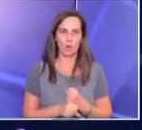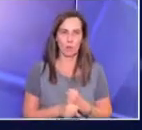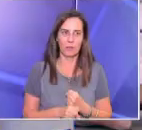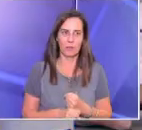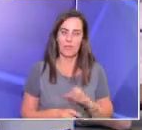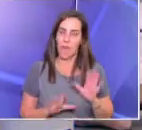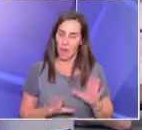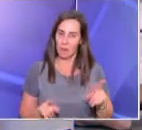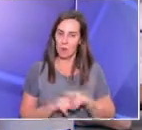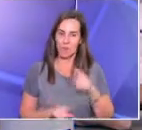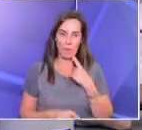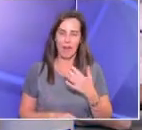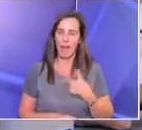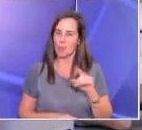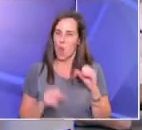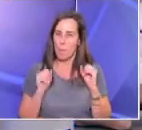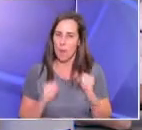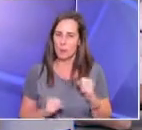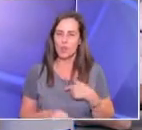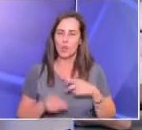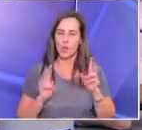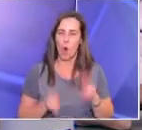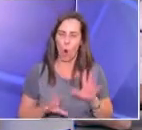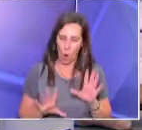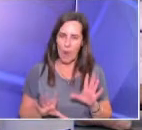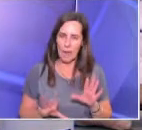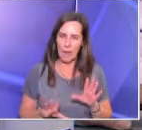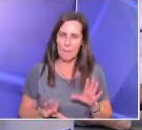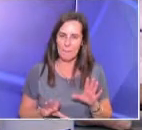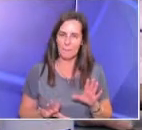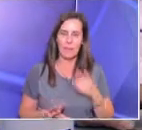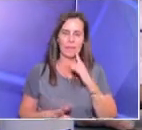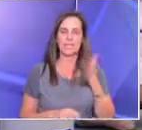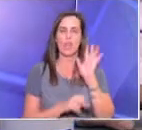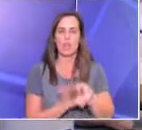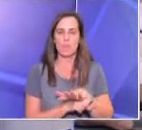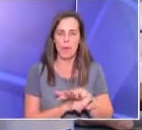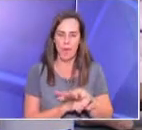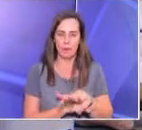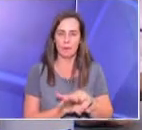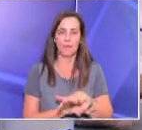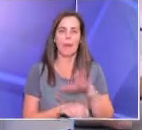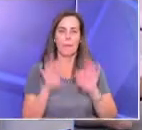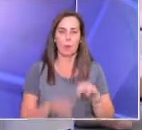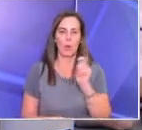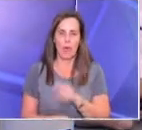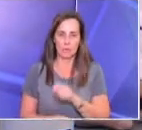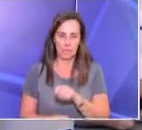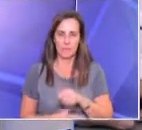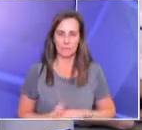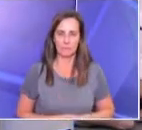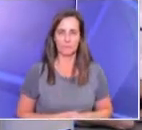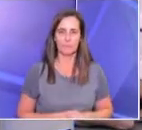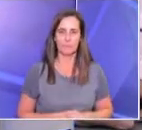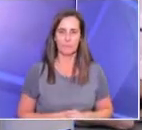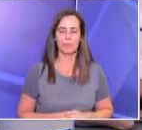ככה שכמו שחגי אמר, אני לא בטוח שאנחנו יכולים ללמוד משהו על מה שהולך לקרות בבחירות